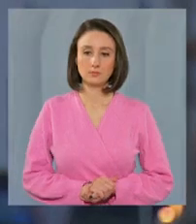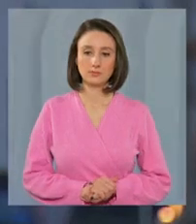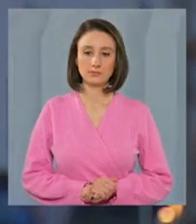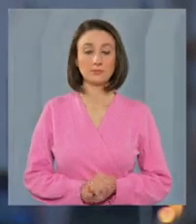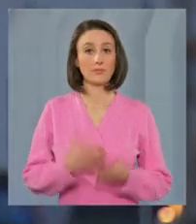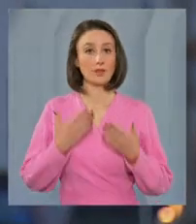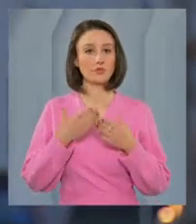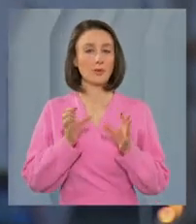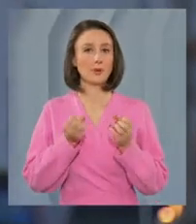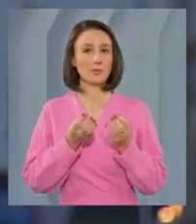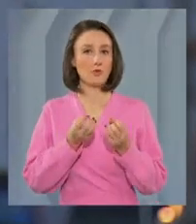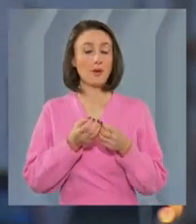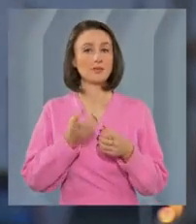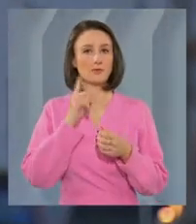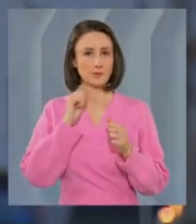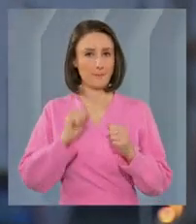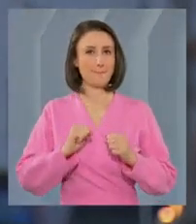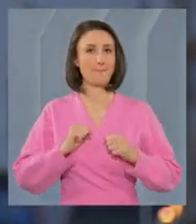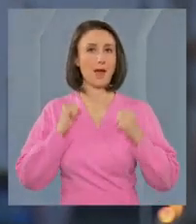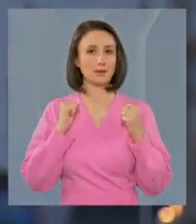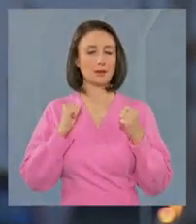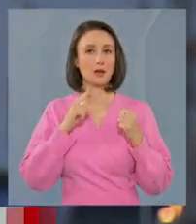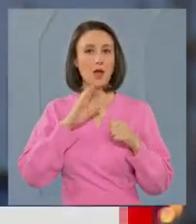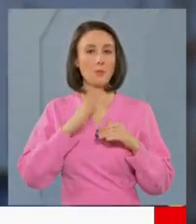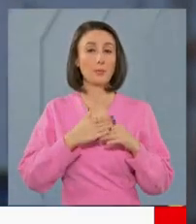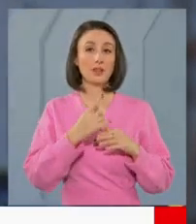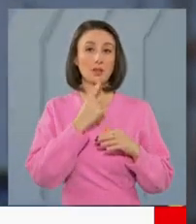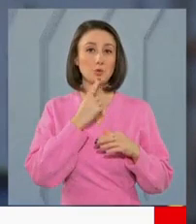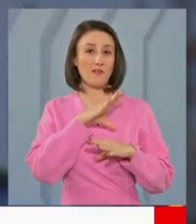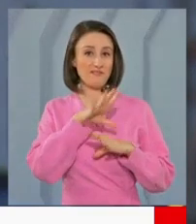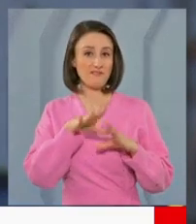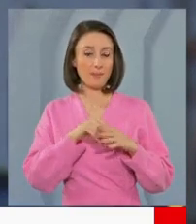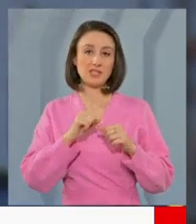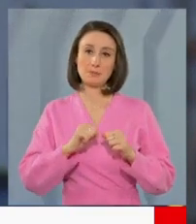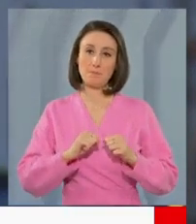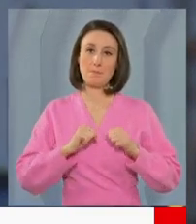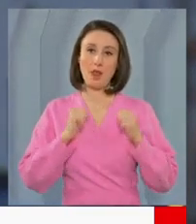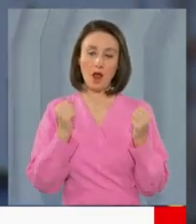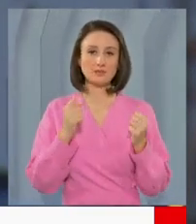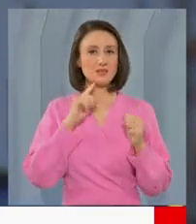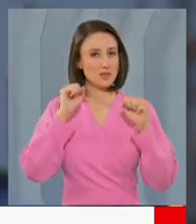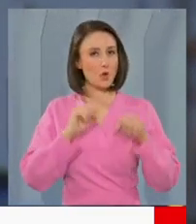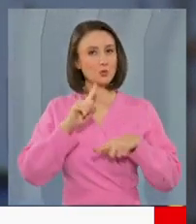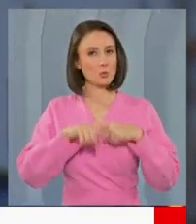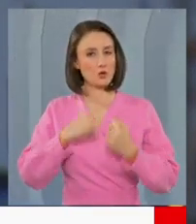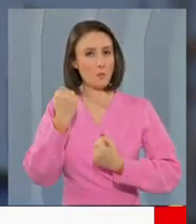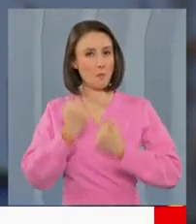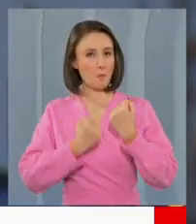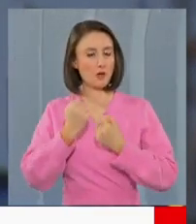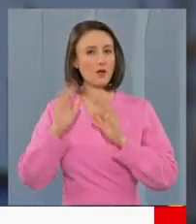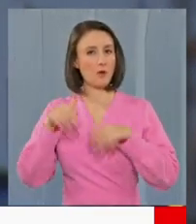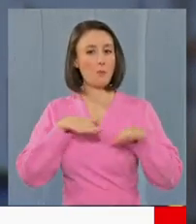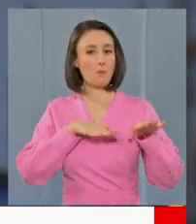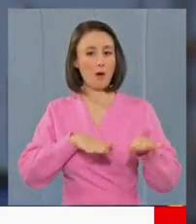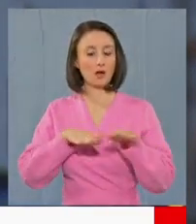Începem așadar jurnalul. A fost panică în localitatea Chișoda din Timișoara. O familie a tras o sperietură zdravănă după ce mașina pe care o aveau